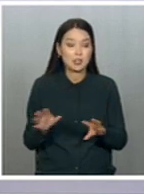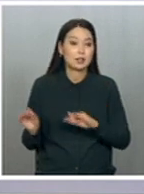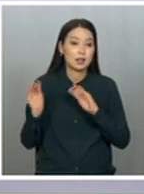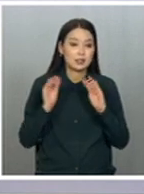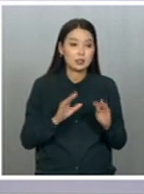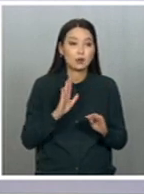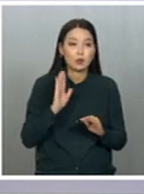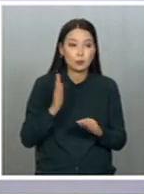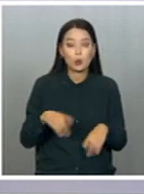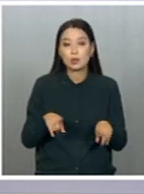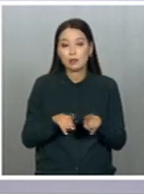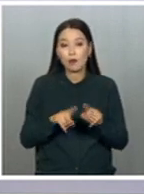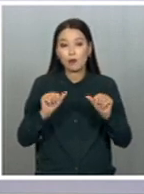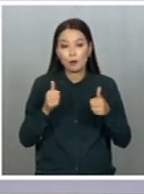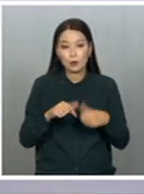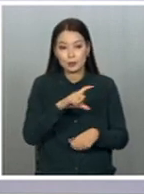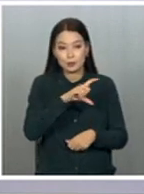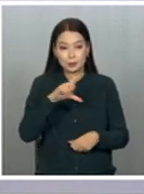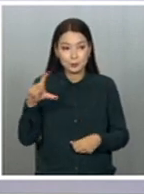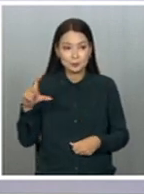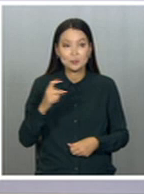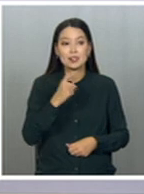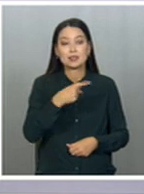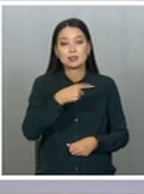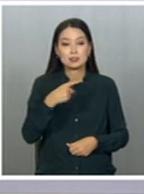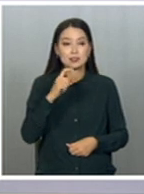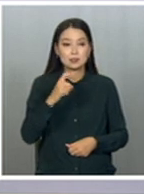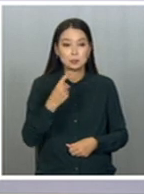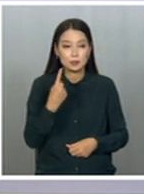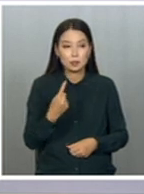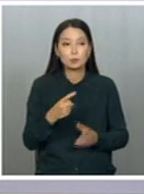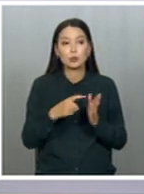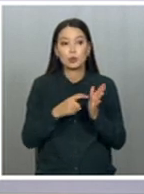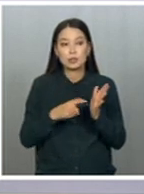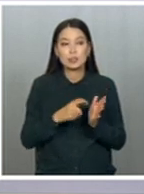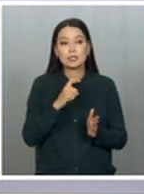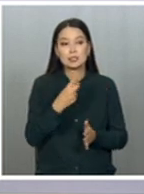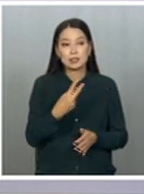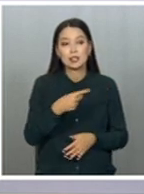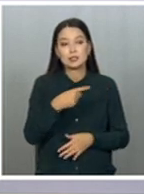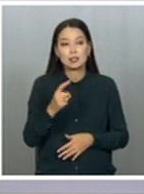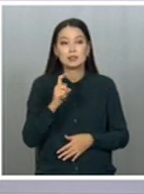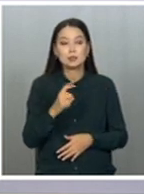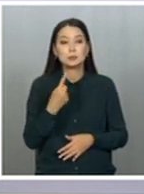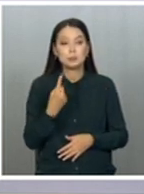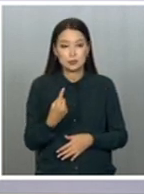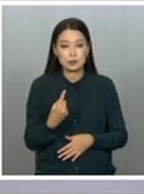болсақ, келесі теңдеуді аламыз. Сонда X азайтылған X1 бөлінген X2 азайтылған